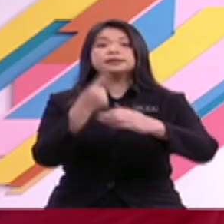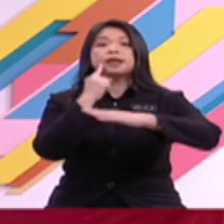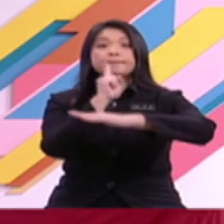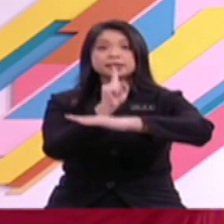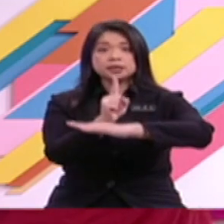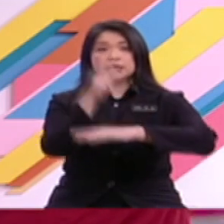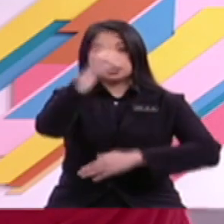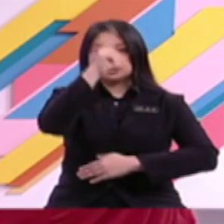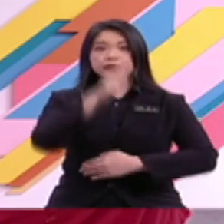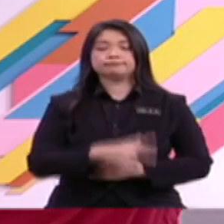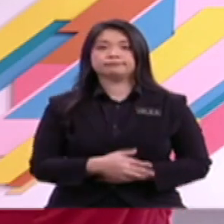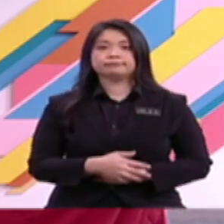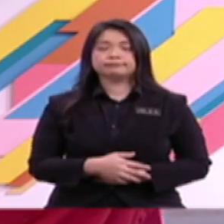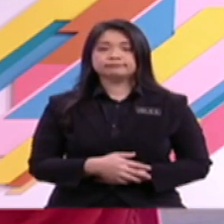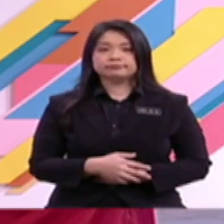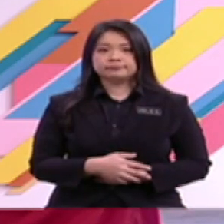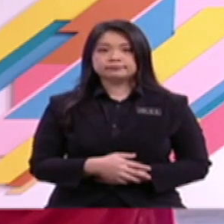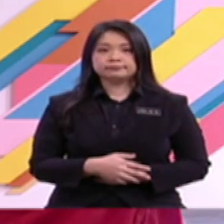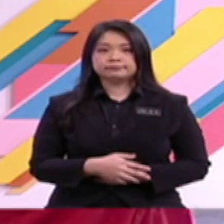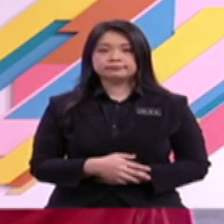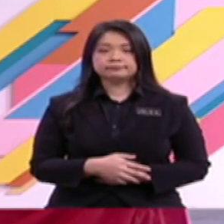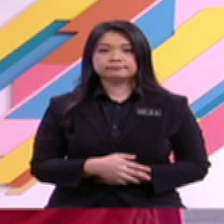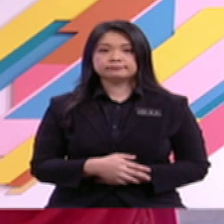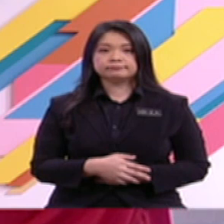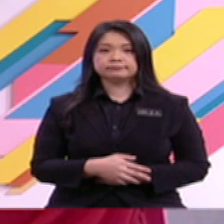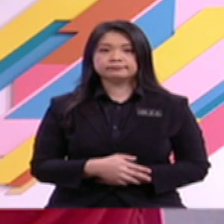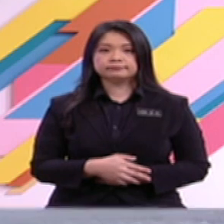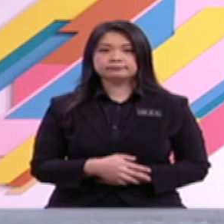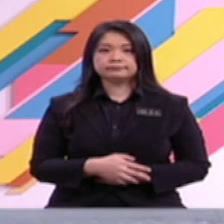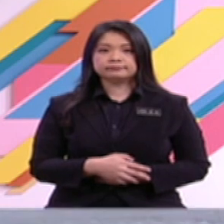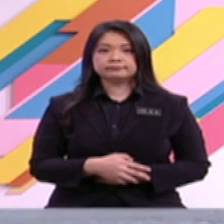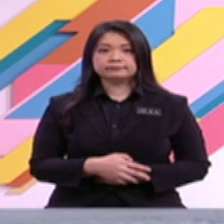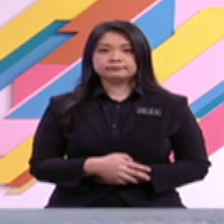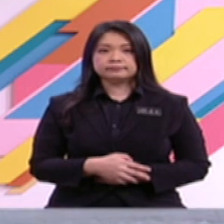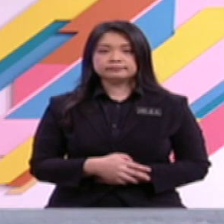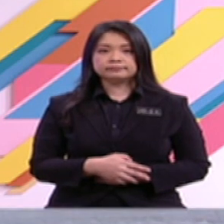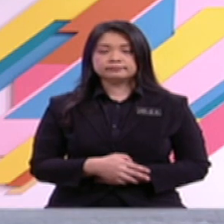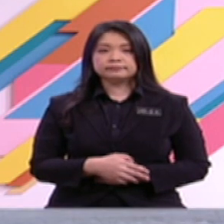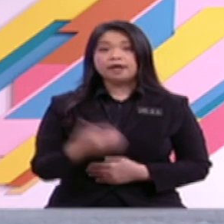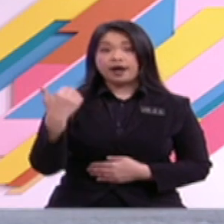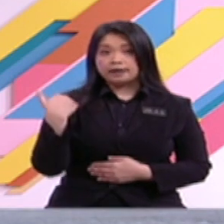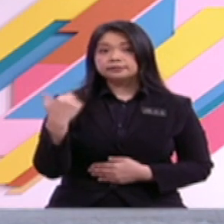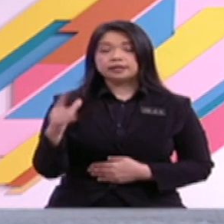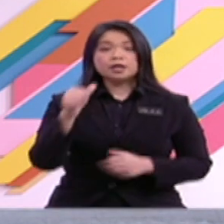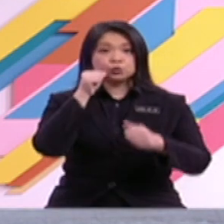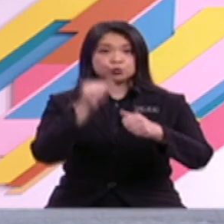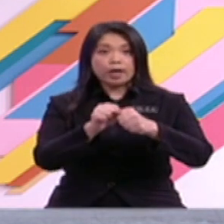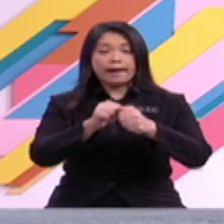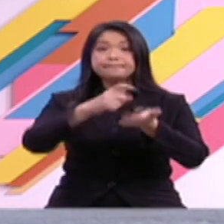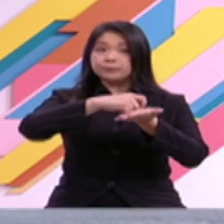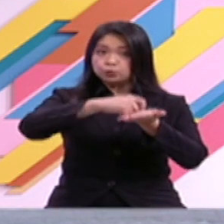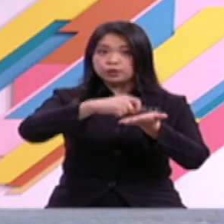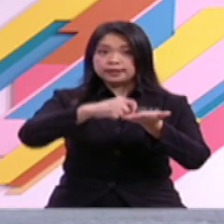Oke surat jaminan kerajaan ini Jokowi sekali ialah satu surat berkulit